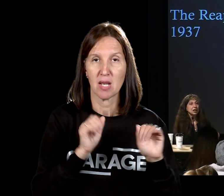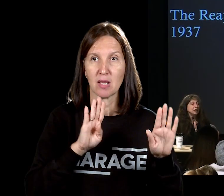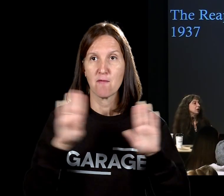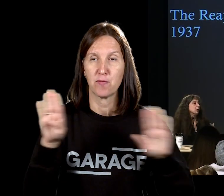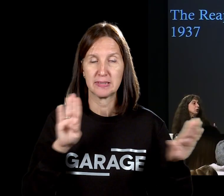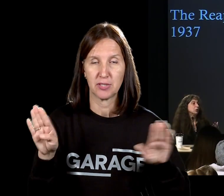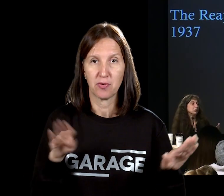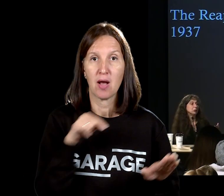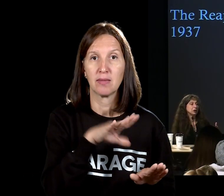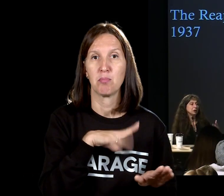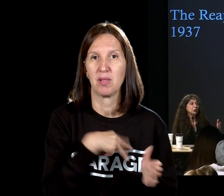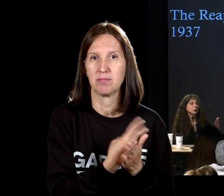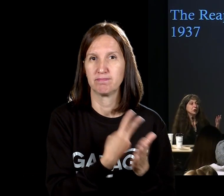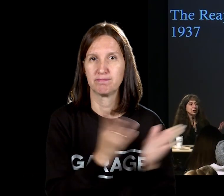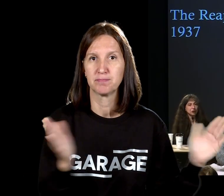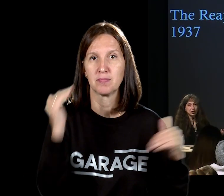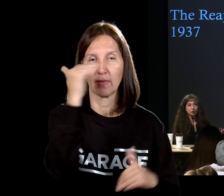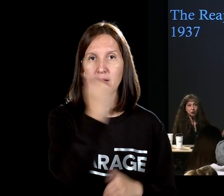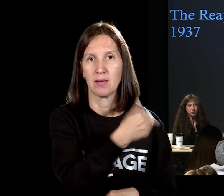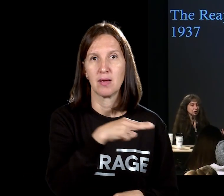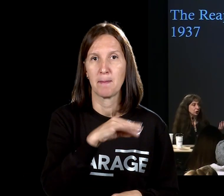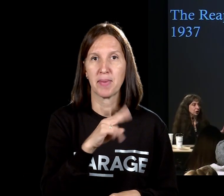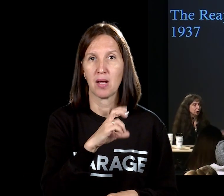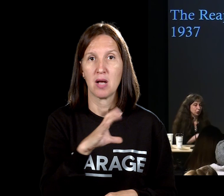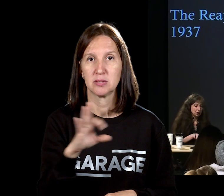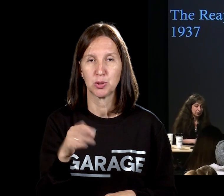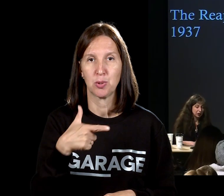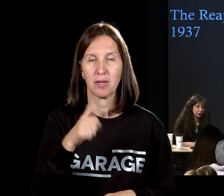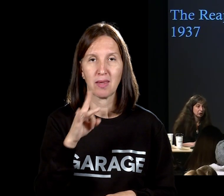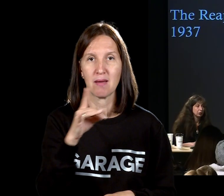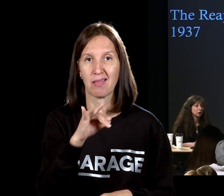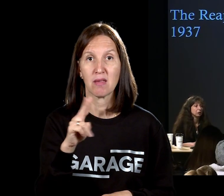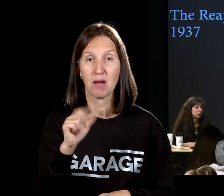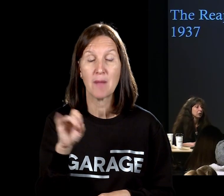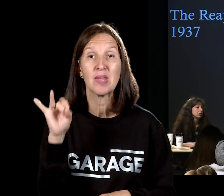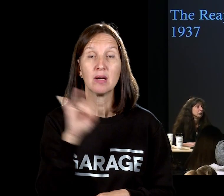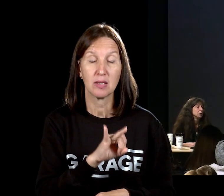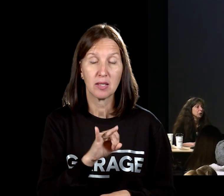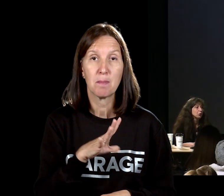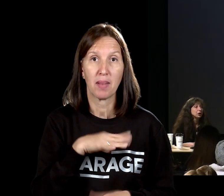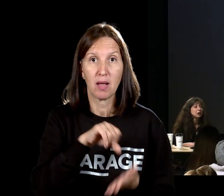Пикассо, и на котором была представлена вот эта вот несохранившаяся, к сожалению, фреска